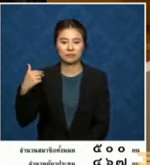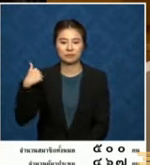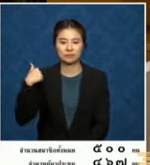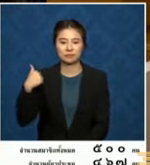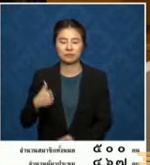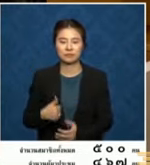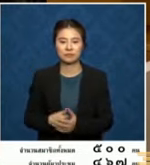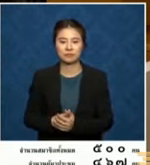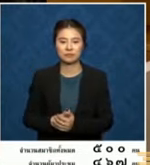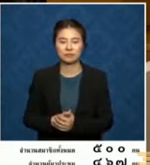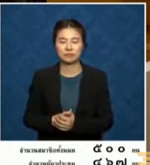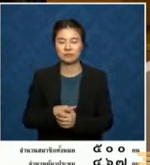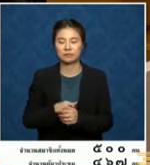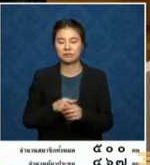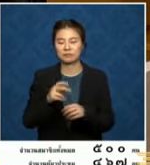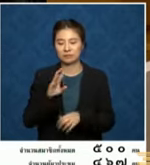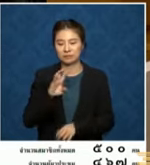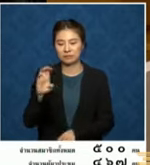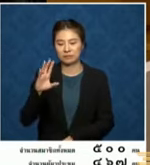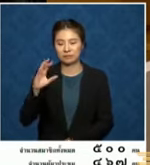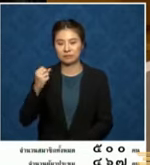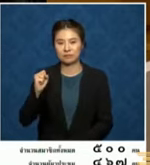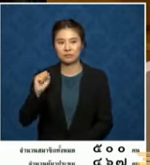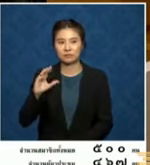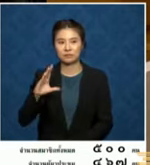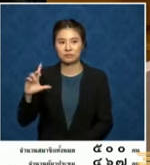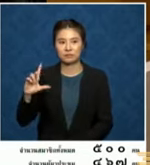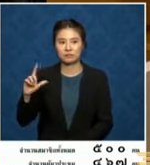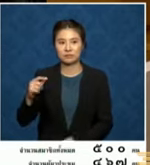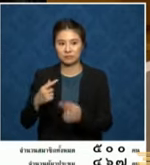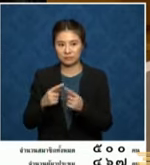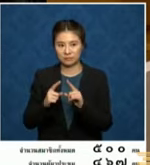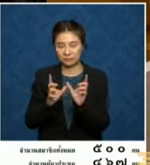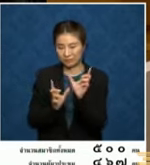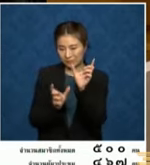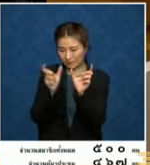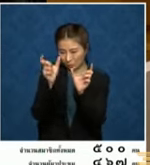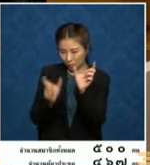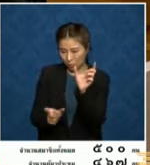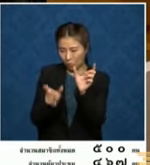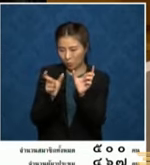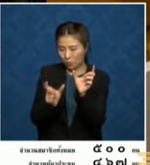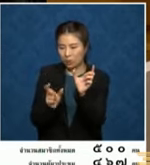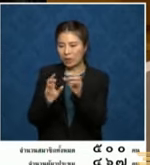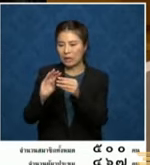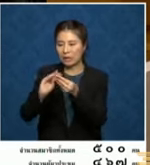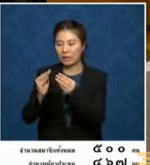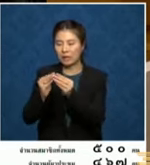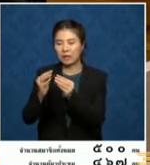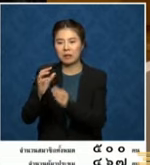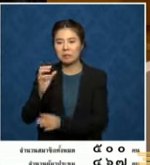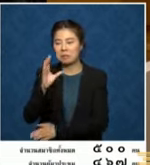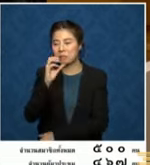415 ล้านแต่ในยอดที่เป็นยอดด้านขวากลับไม่โชว์ตัวเลขบางท่าน